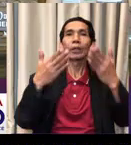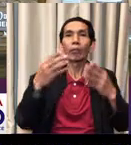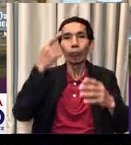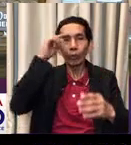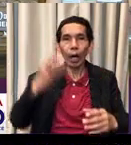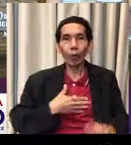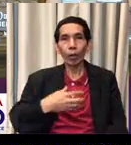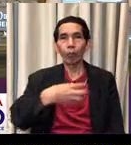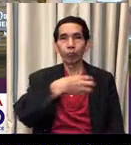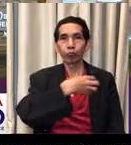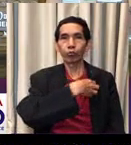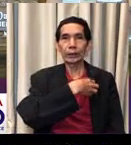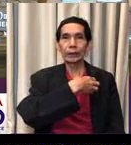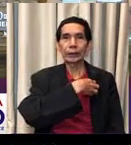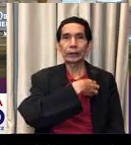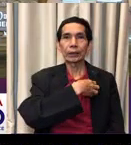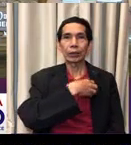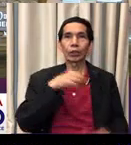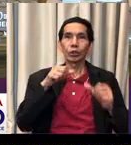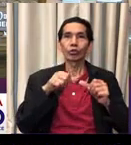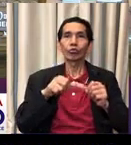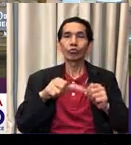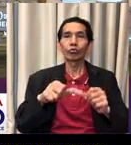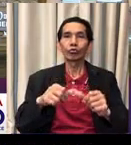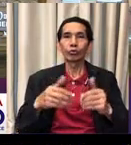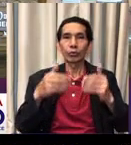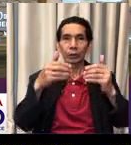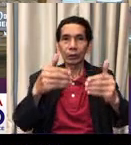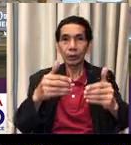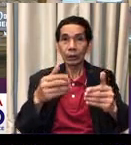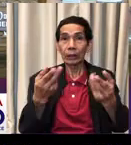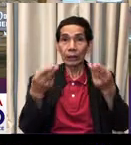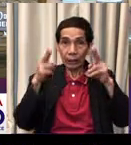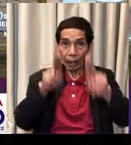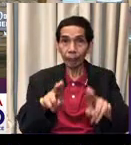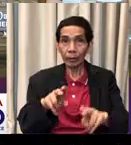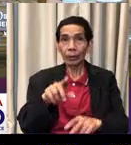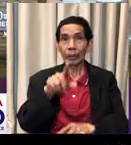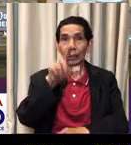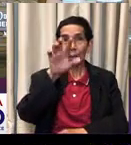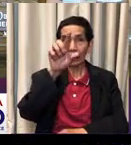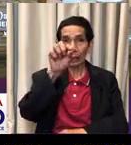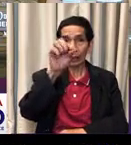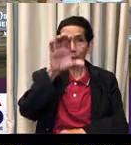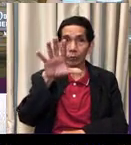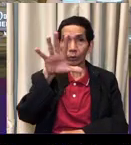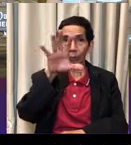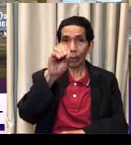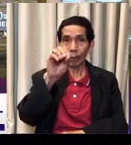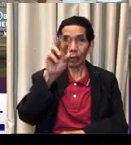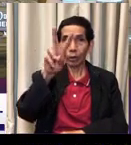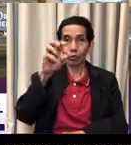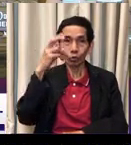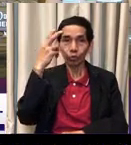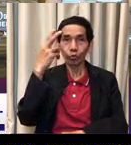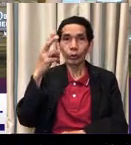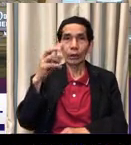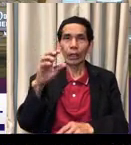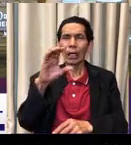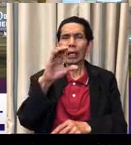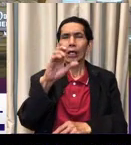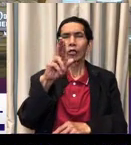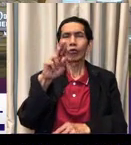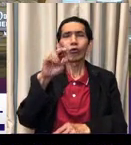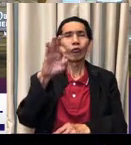ating kapulisyan. Tuloy-tuloy lang. Yan nung nangyari na yan. Simula nung inimplement natin yung curfew nung